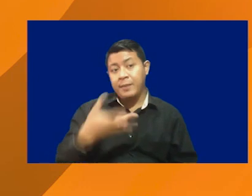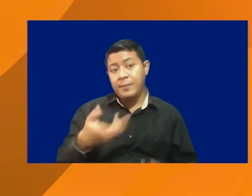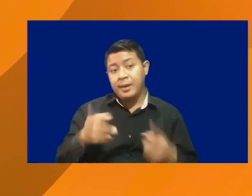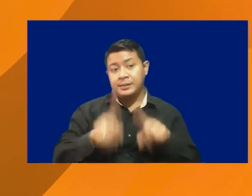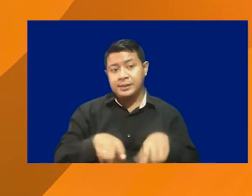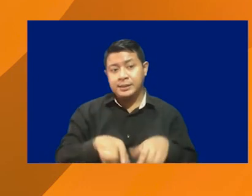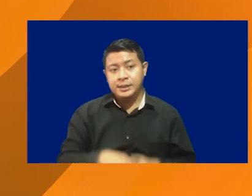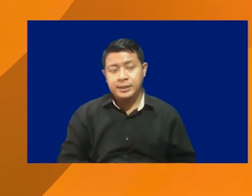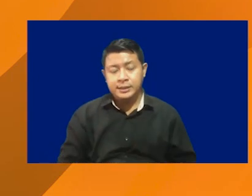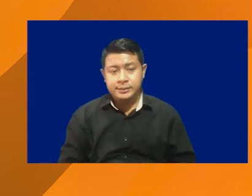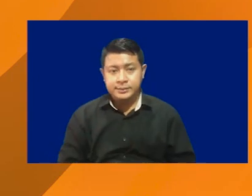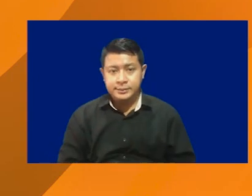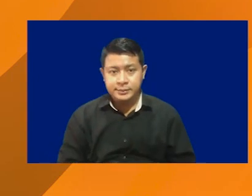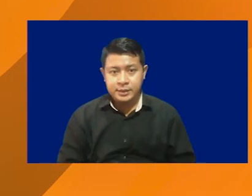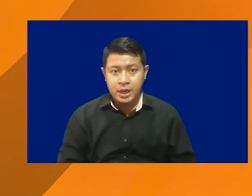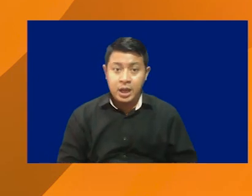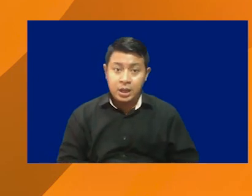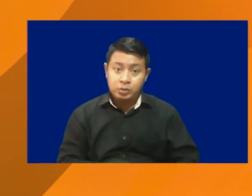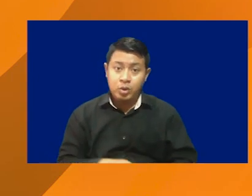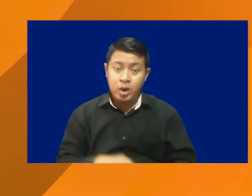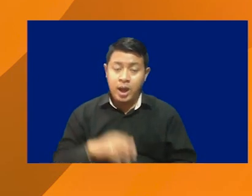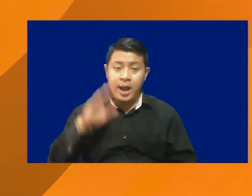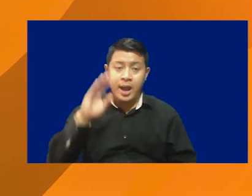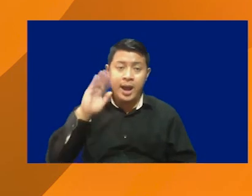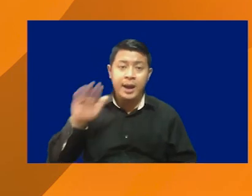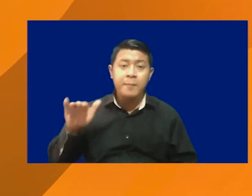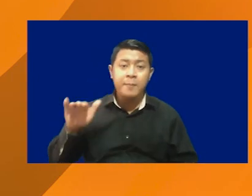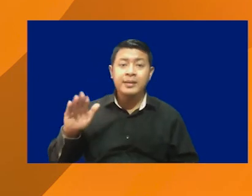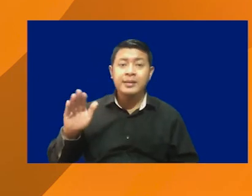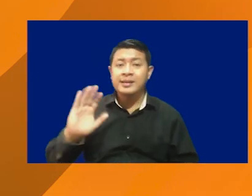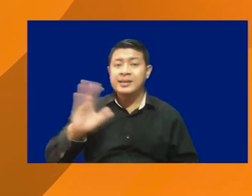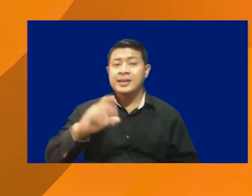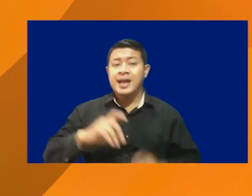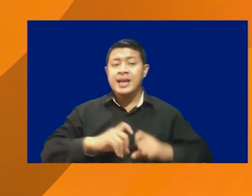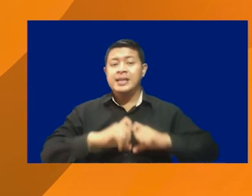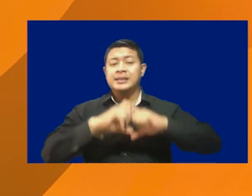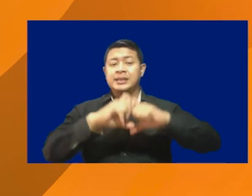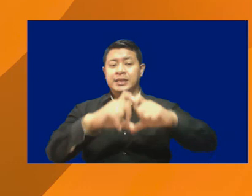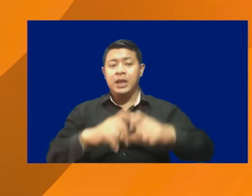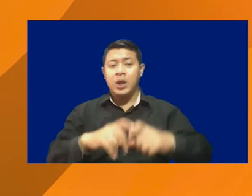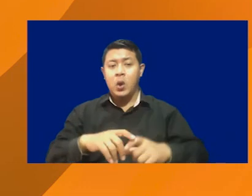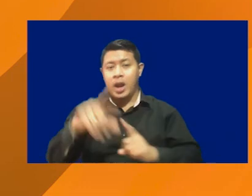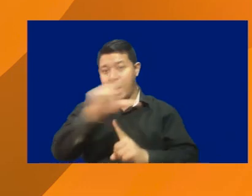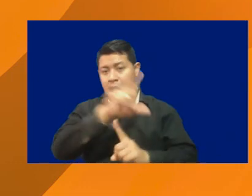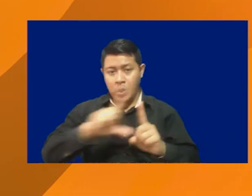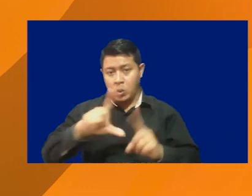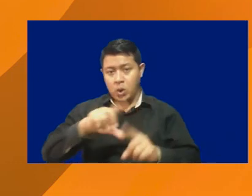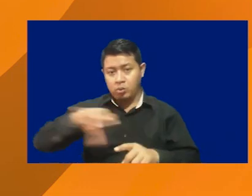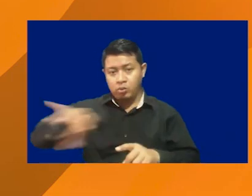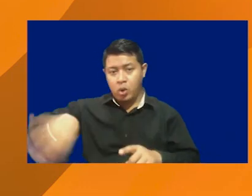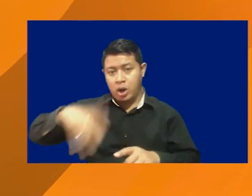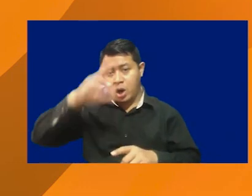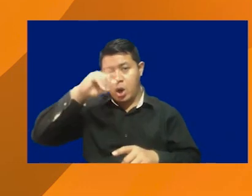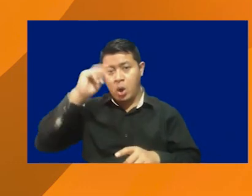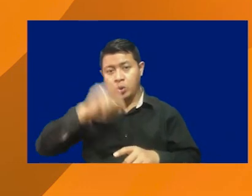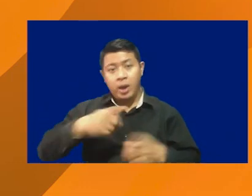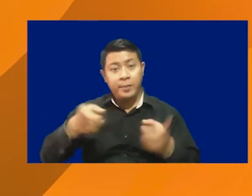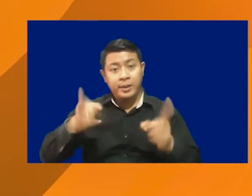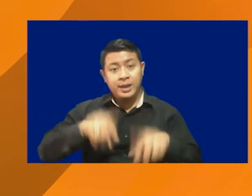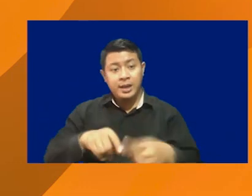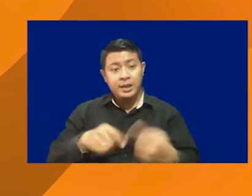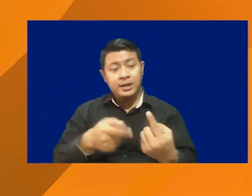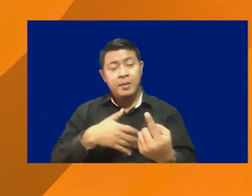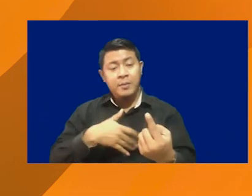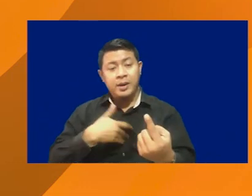Sekarang berikutnya untuk seorang remaja. Apa yang terjadi bila seorang remaja merasa tidak dicintai oleh lingkungannya,